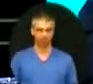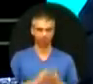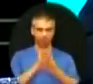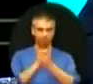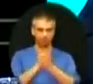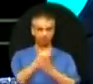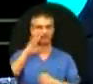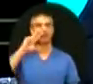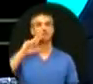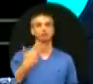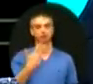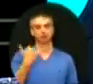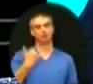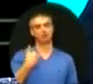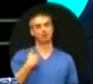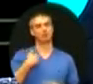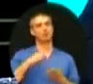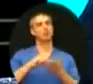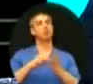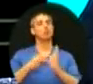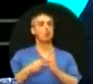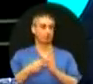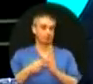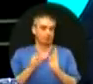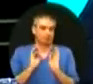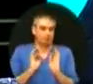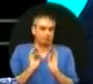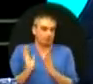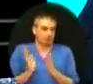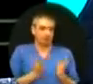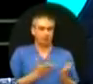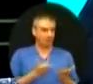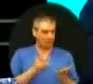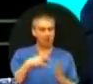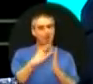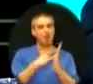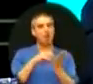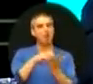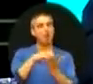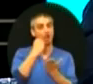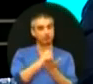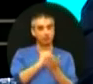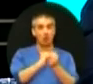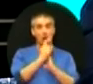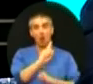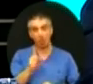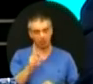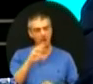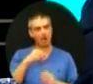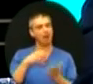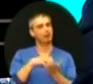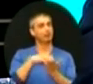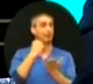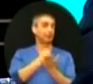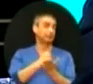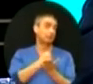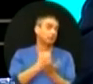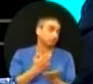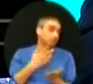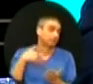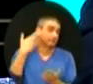שלום לכם, קריאה שלישית. היום אנחנו בתוכנית ממש מסודרת על חוק ההסדרה, כן או לא, על ההסדרה שעתידה